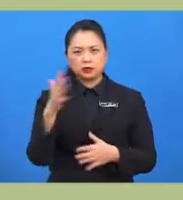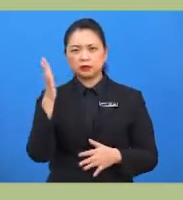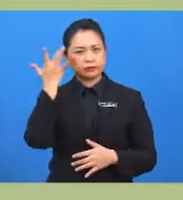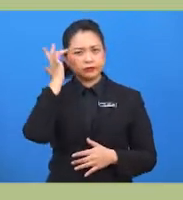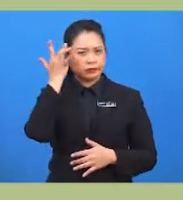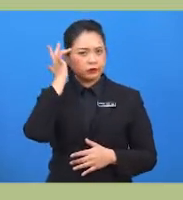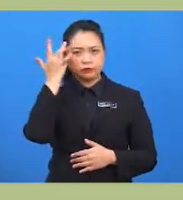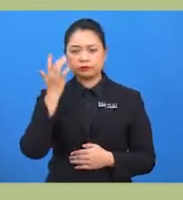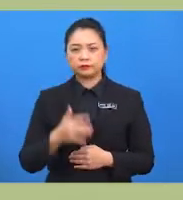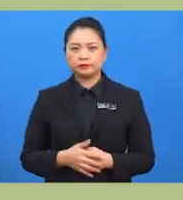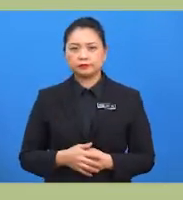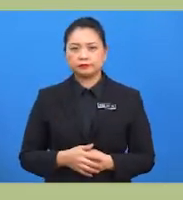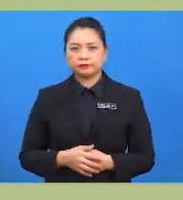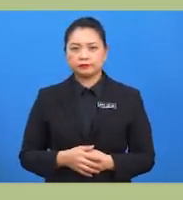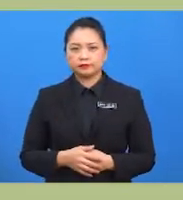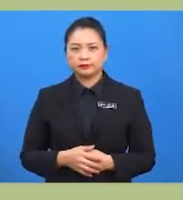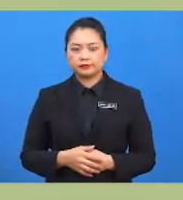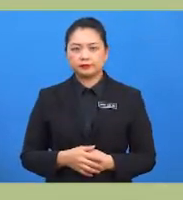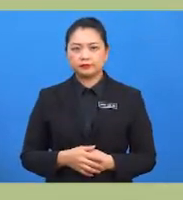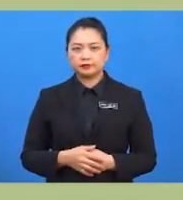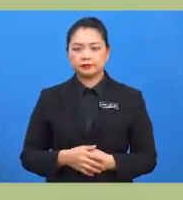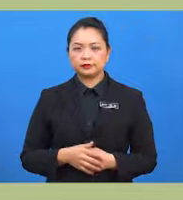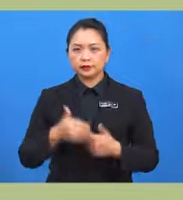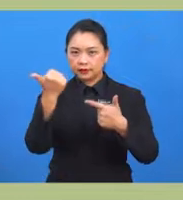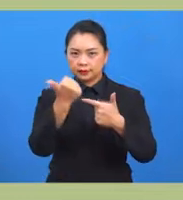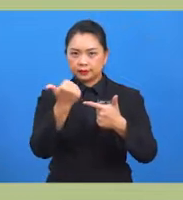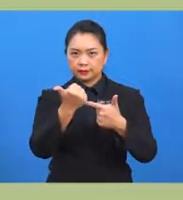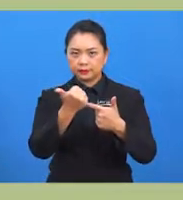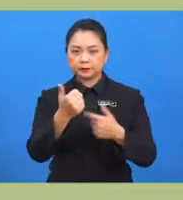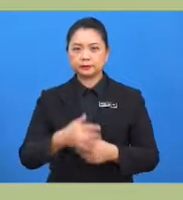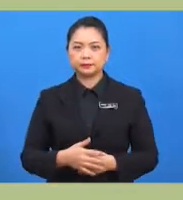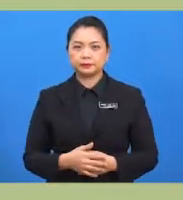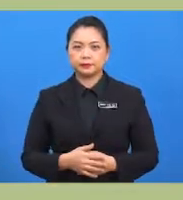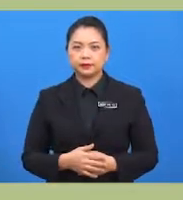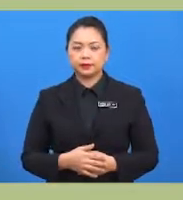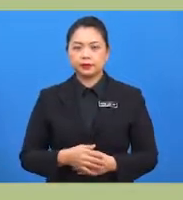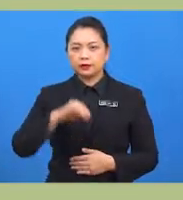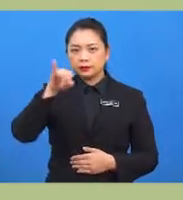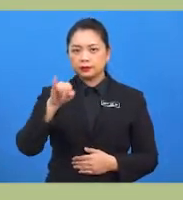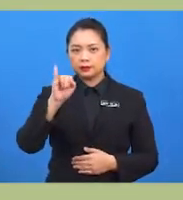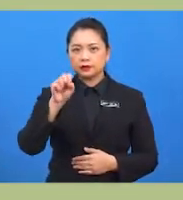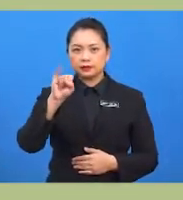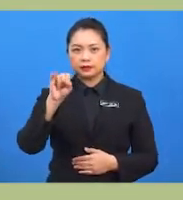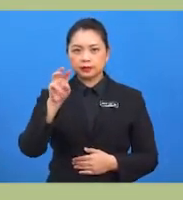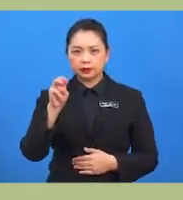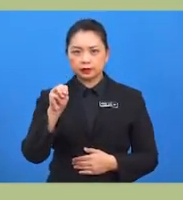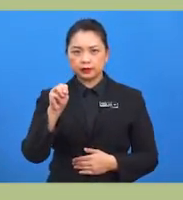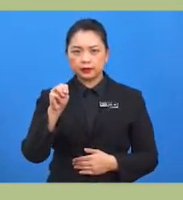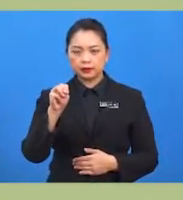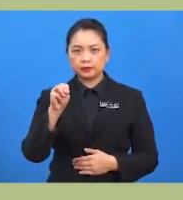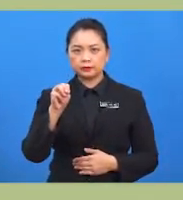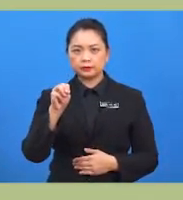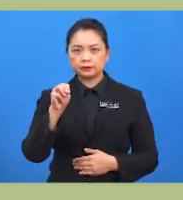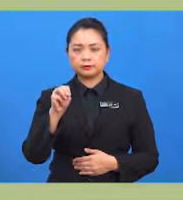diketahui Hai soalnya nih Kidul hai disimular bagi